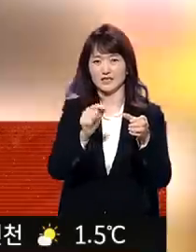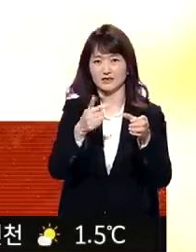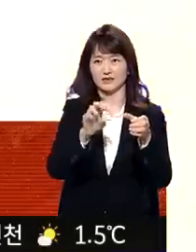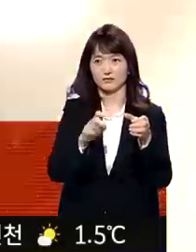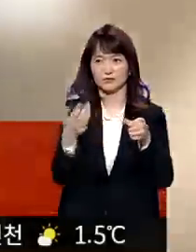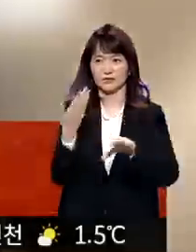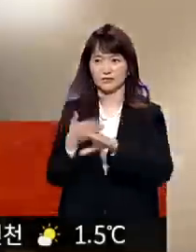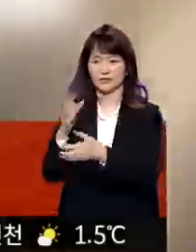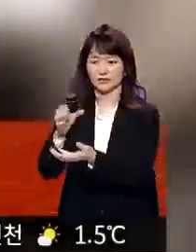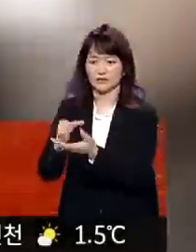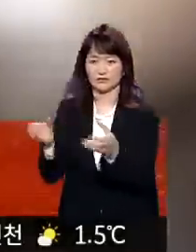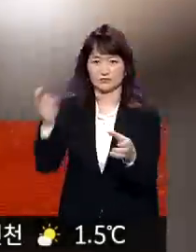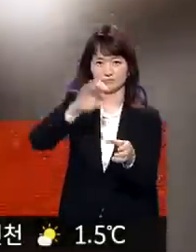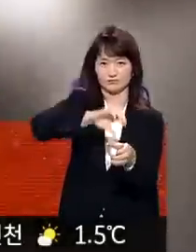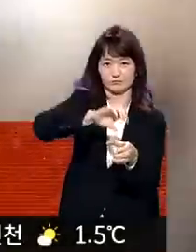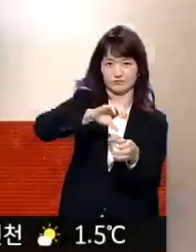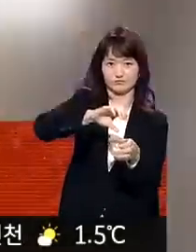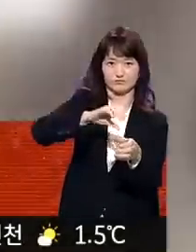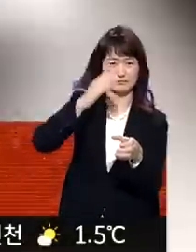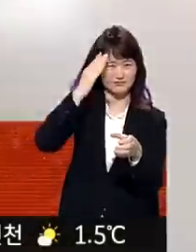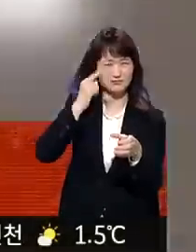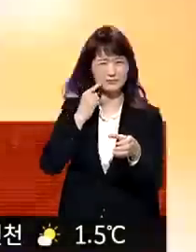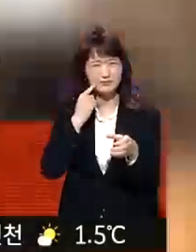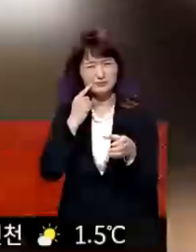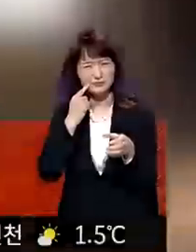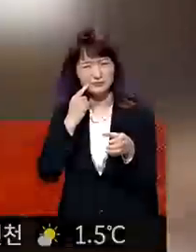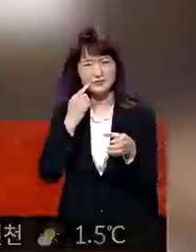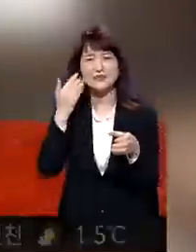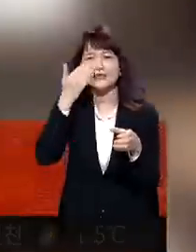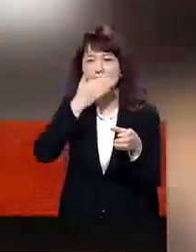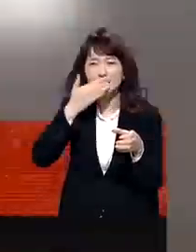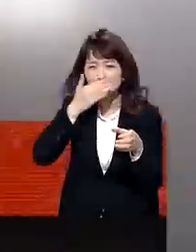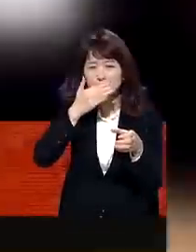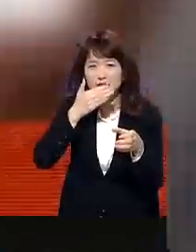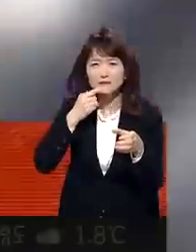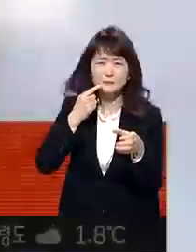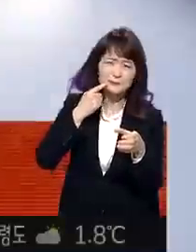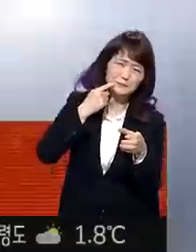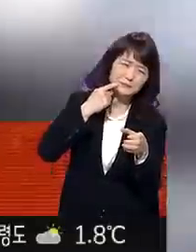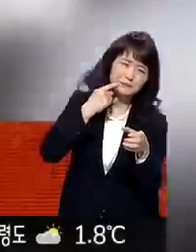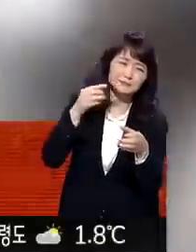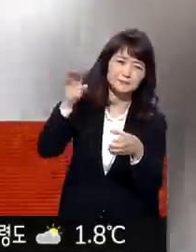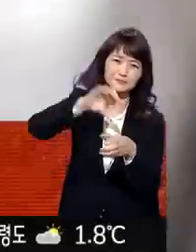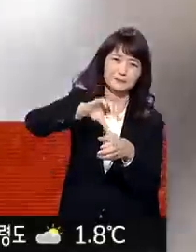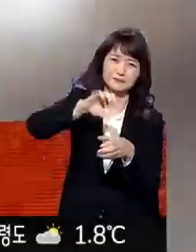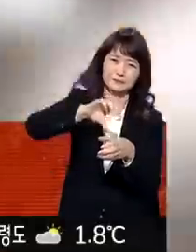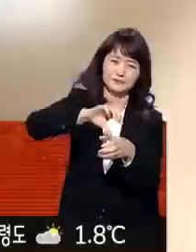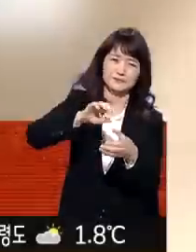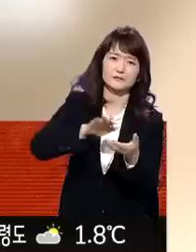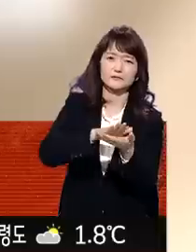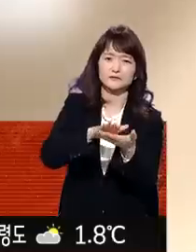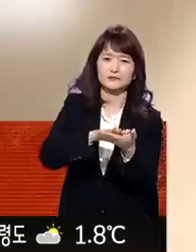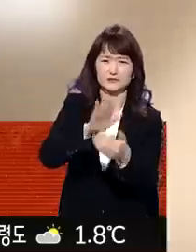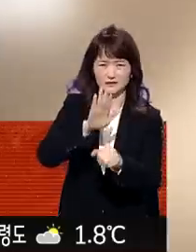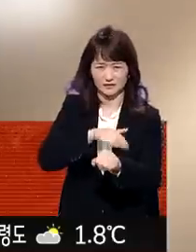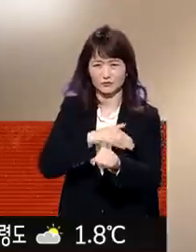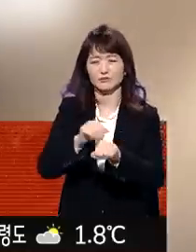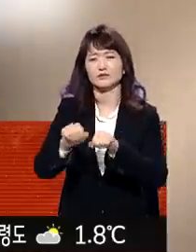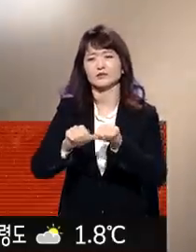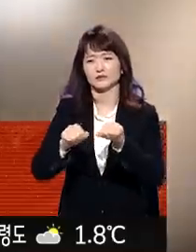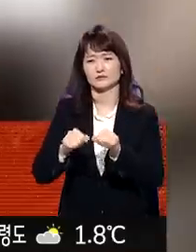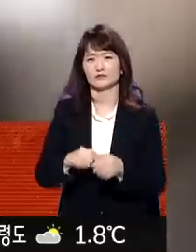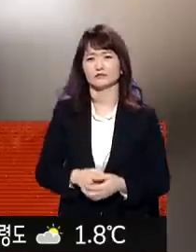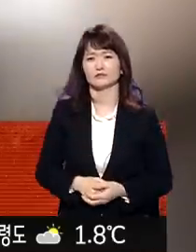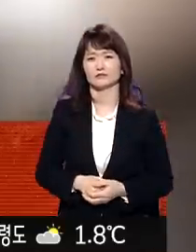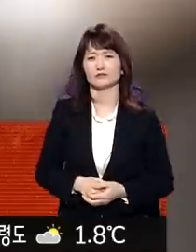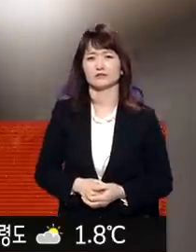넣는 모습도 지금 보이는데 바로 간장입니다. 단맛이 나는 양념에 짠 간장을 섞는 정말 비상식적인 행동을 하고